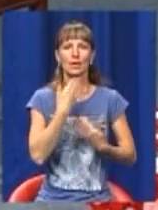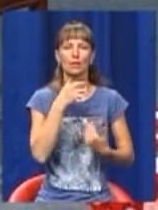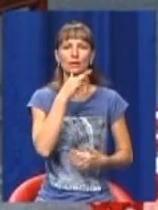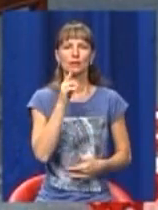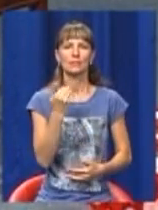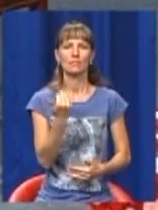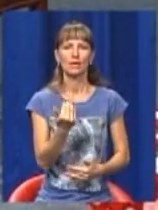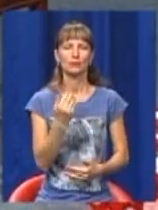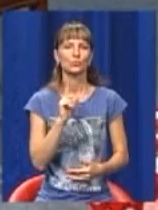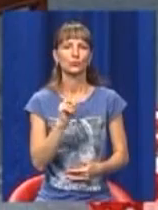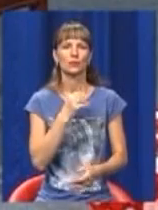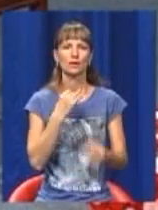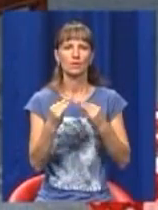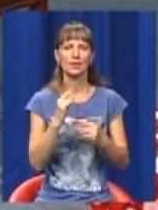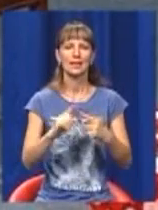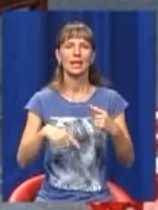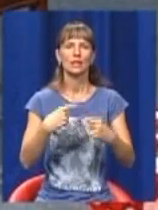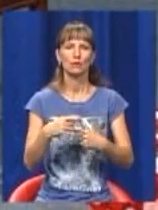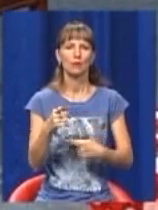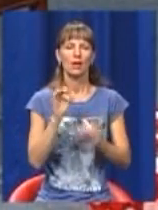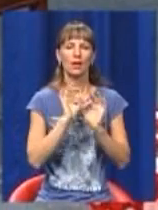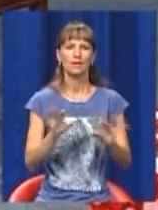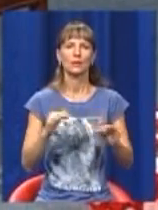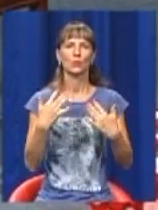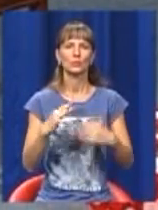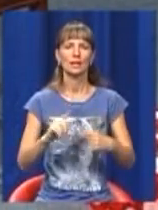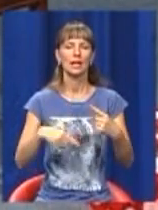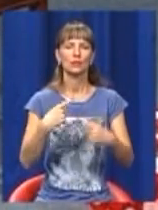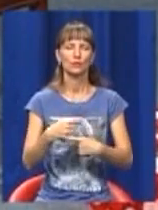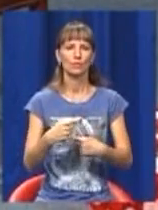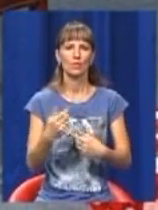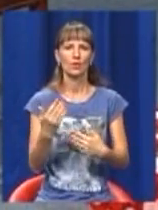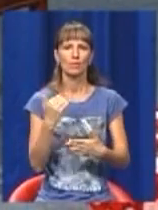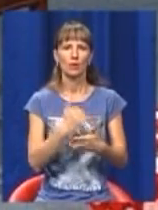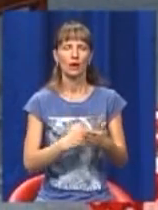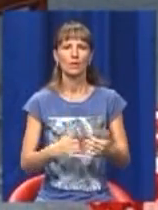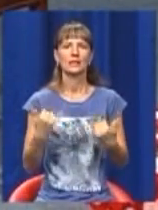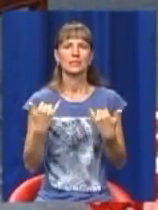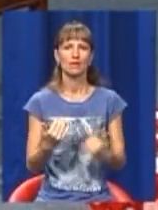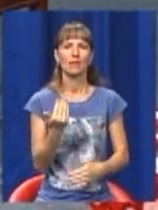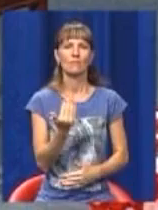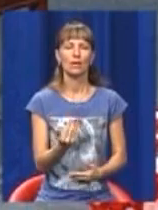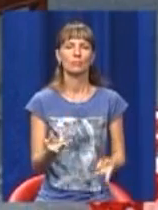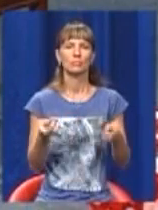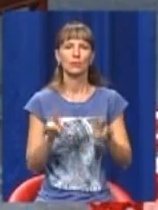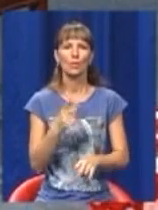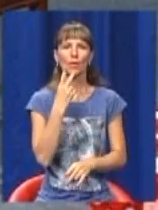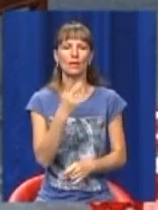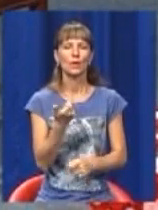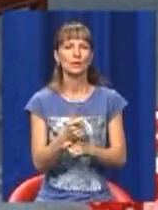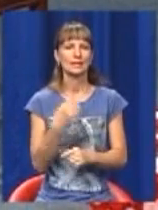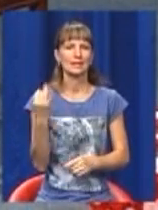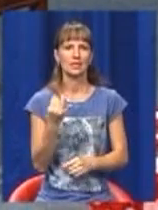часу щось вам розповідати. Все наступне ми вам розкажемо вже наступної передачі. А сьогодні вам залишається подивитися